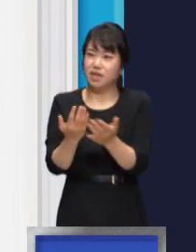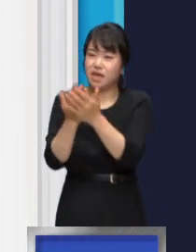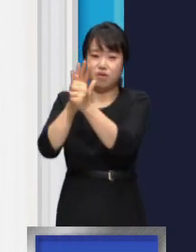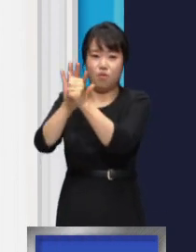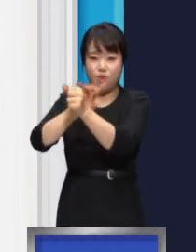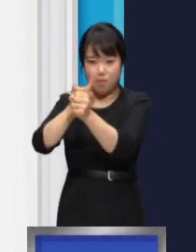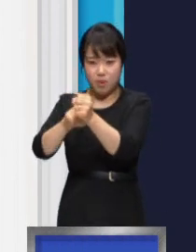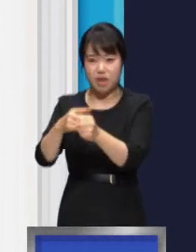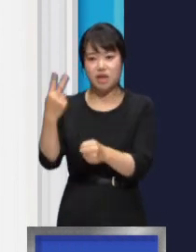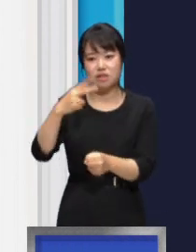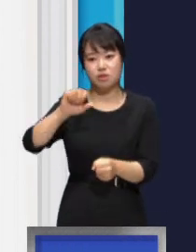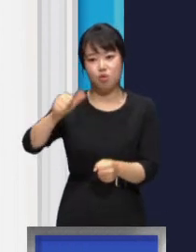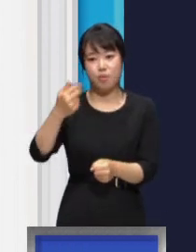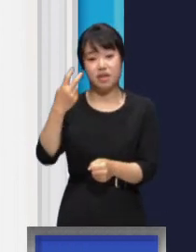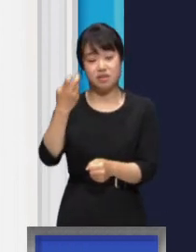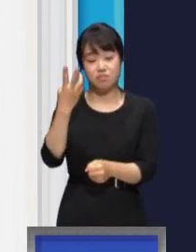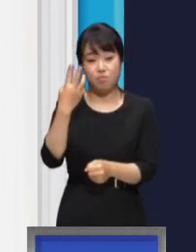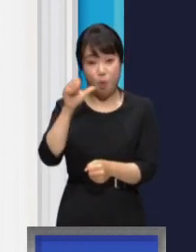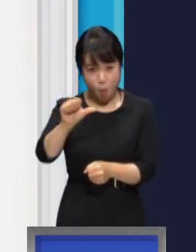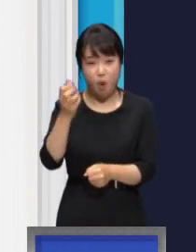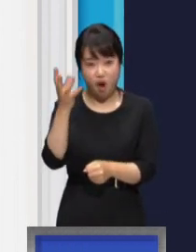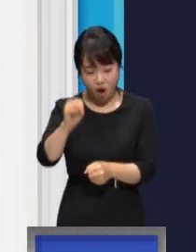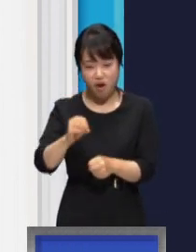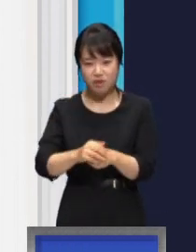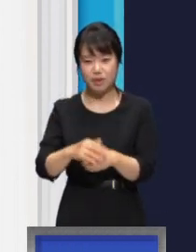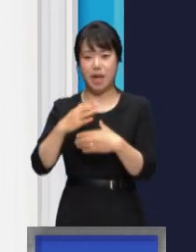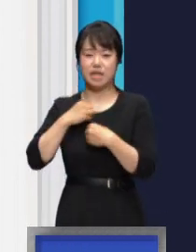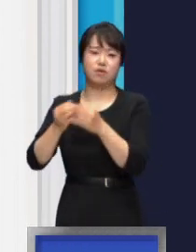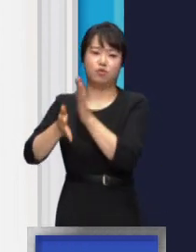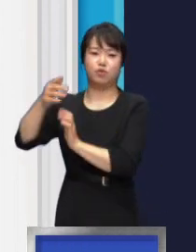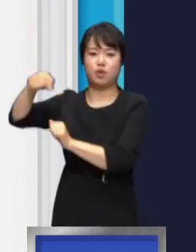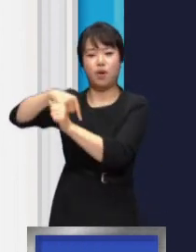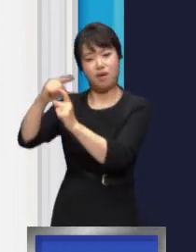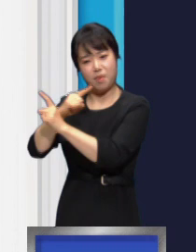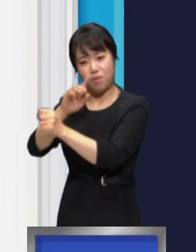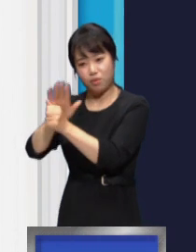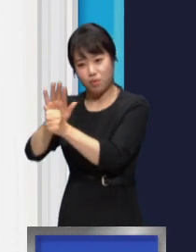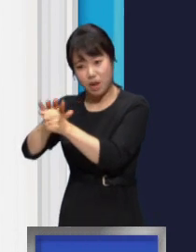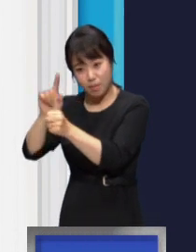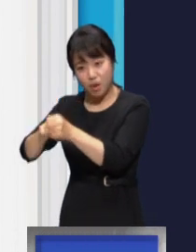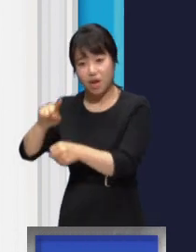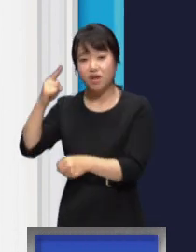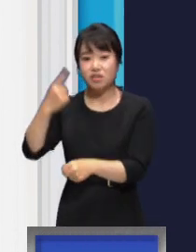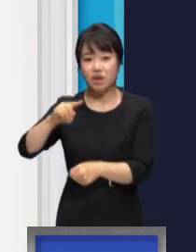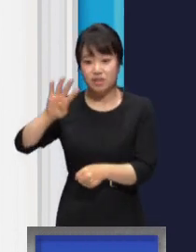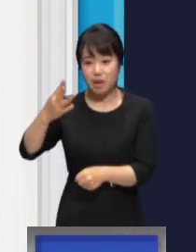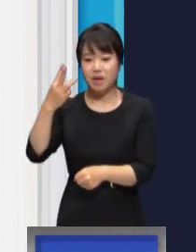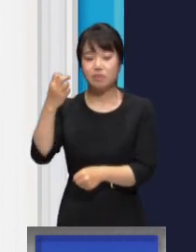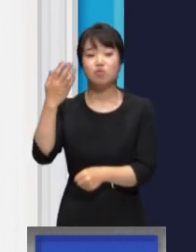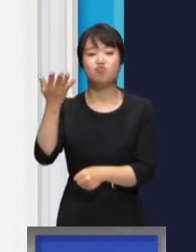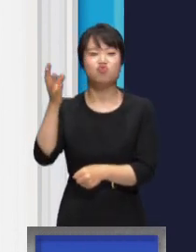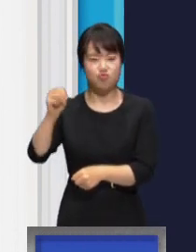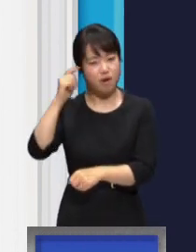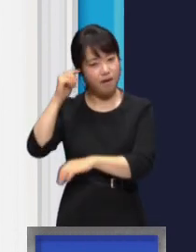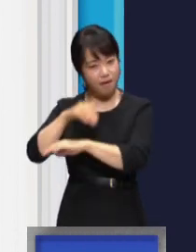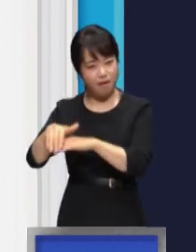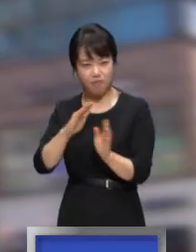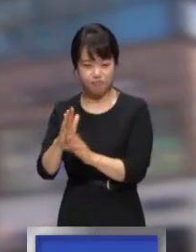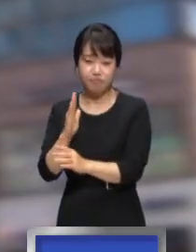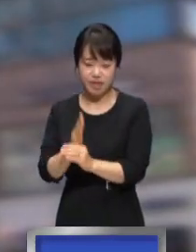제고에는 2,525억 원, 안전한 도시 환경 조성을 위해 1,439억 원이